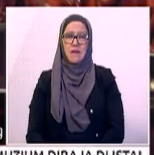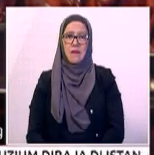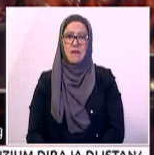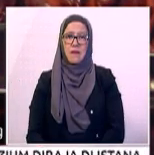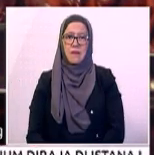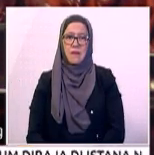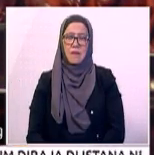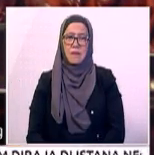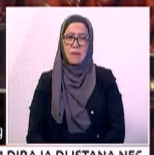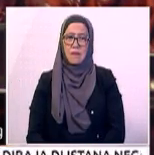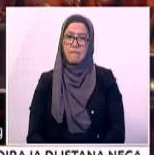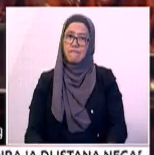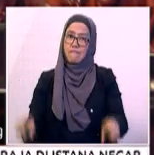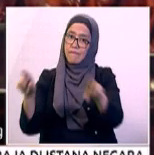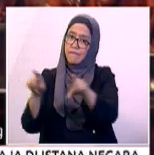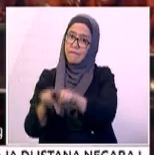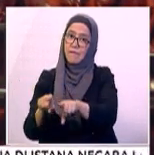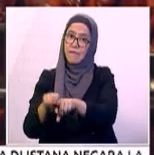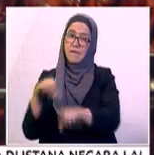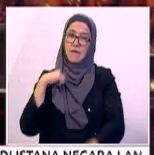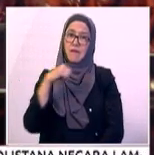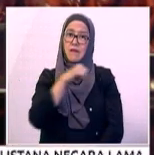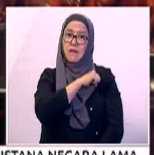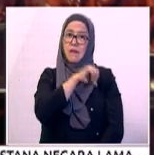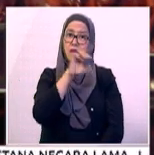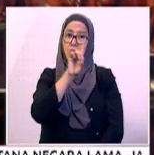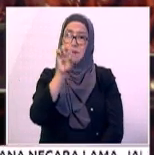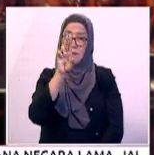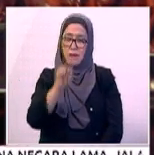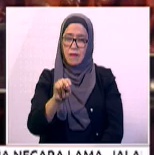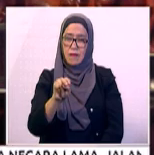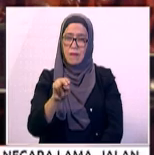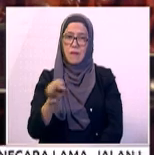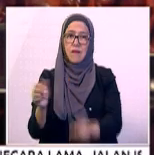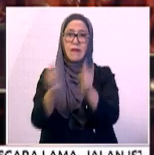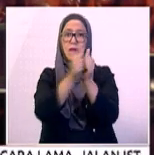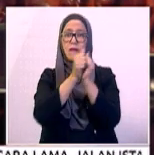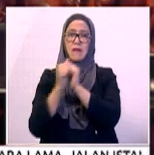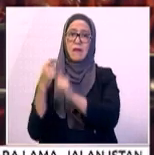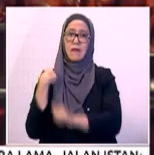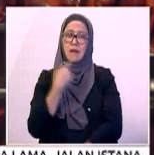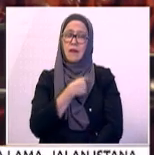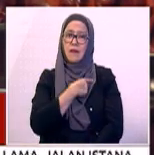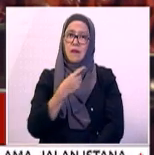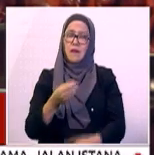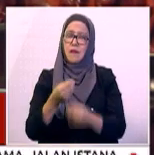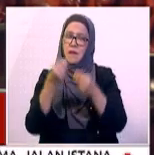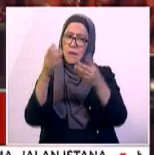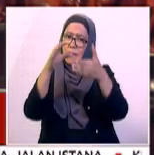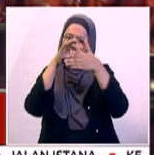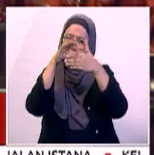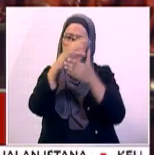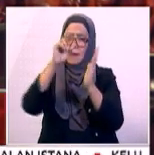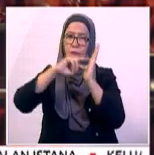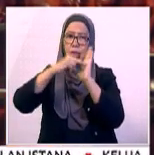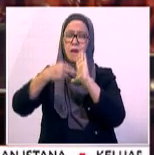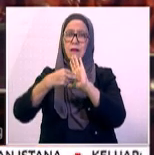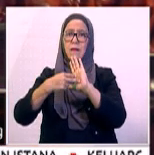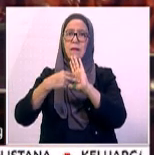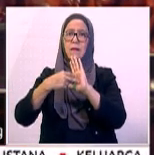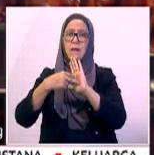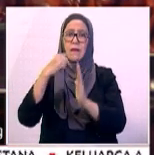Sebagai ahli Dewan Negara, marilah kita bersama-sama memberi isi dan makna kepada titah Sri Paduka Baginda